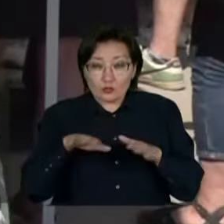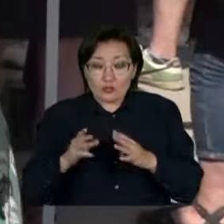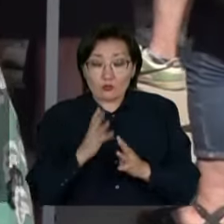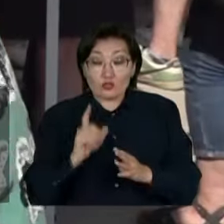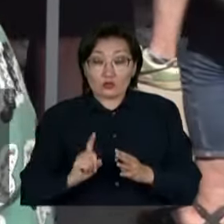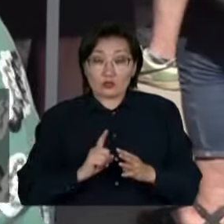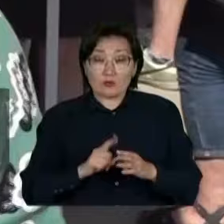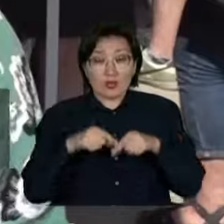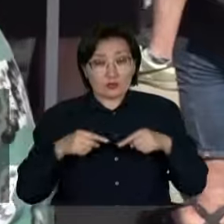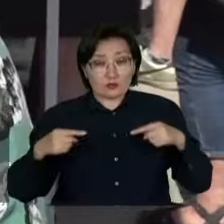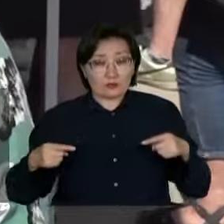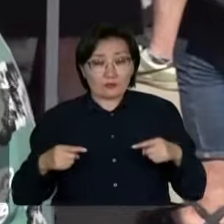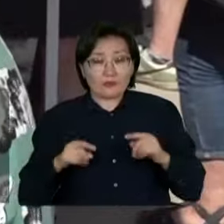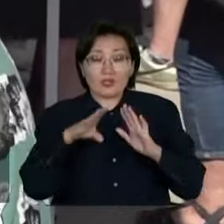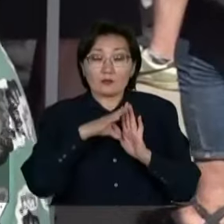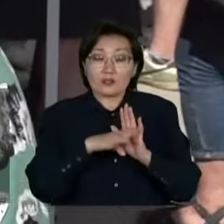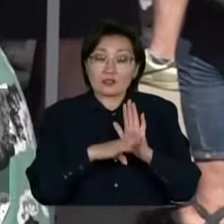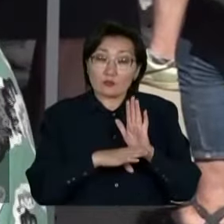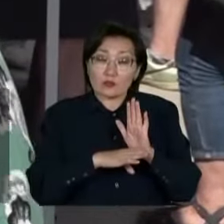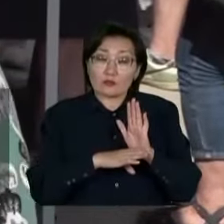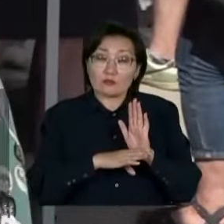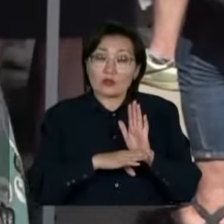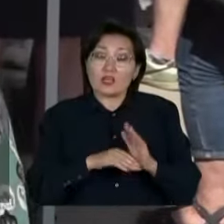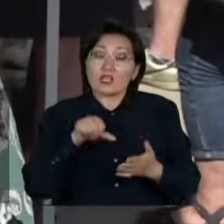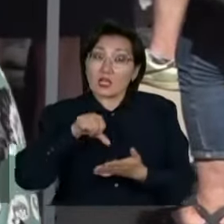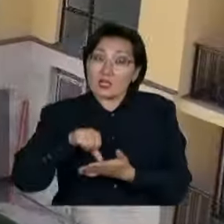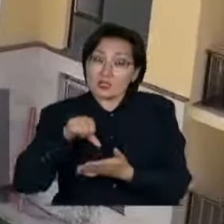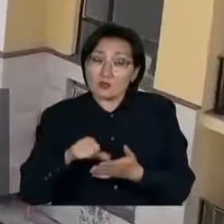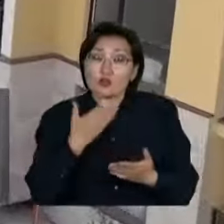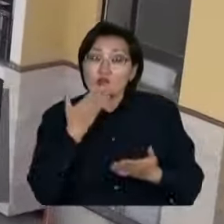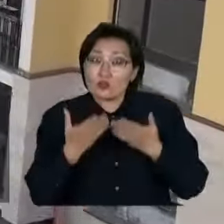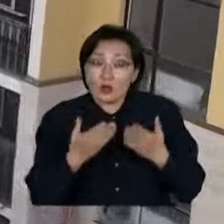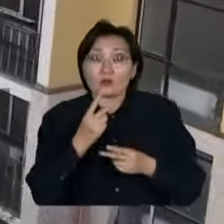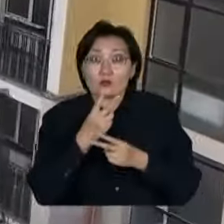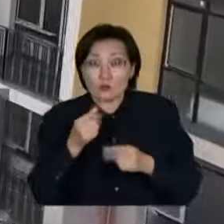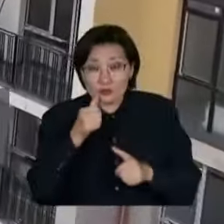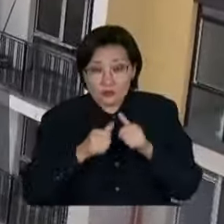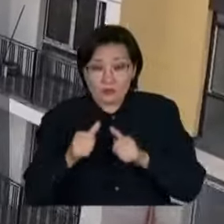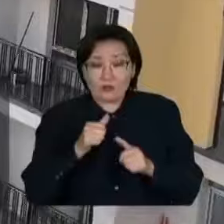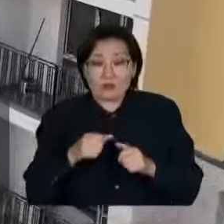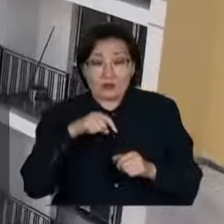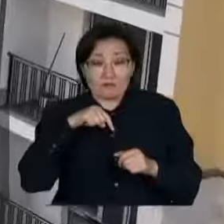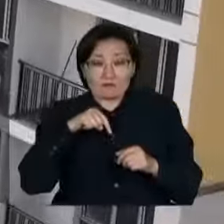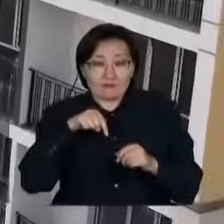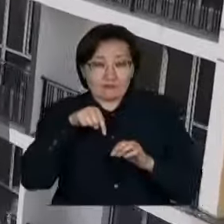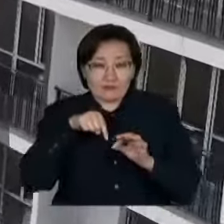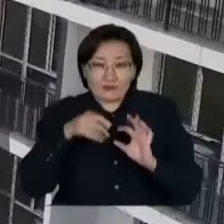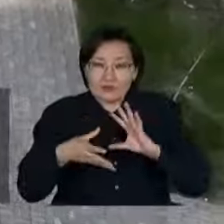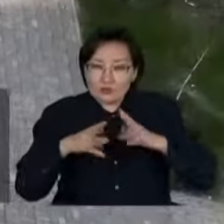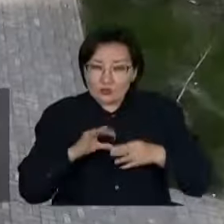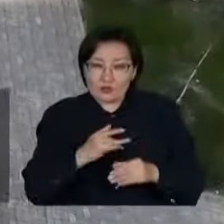Әртүрлі мынандай программаларға жазылып сұрап көрдік, бірақ енді түбінде жүрегім сезді,